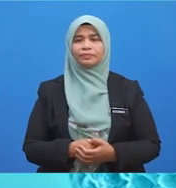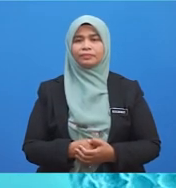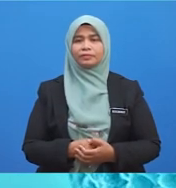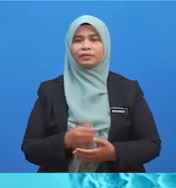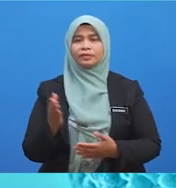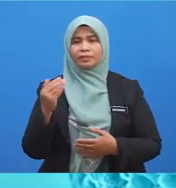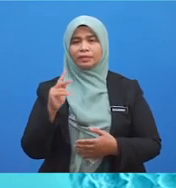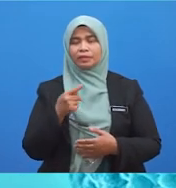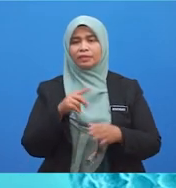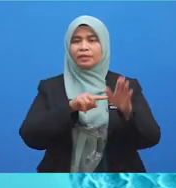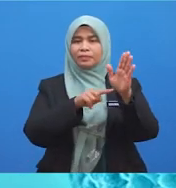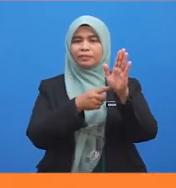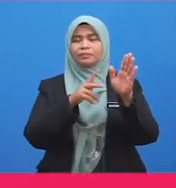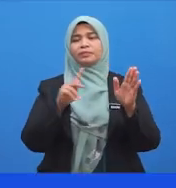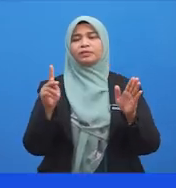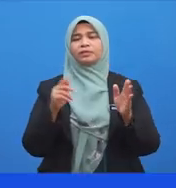Mari kita mulakan.